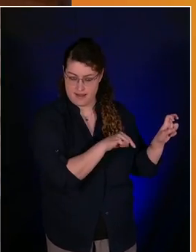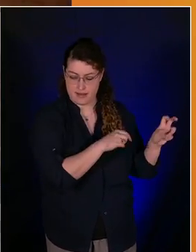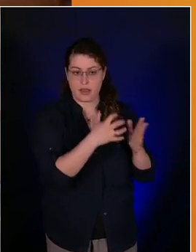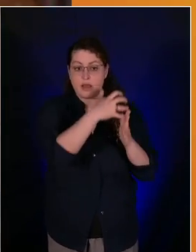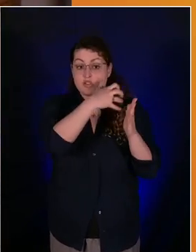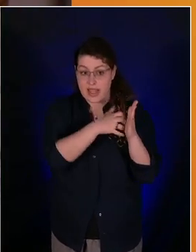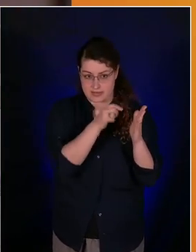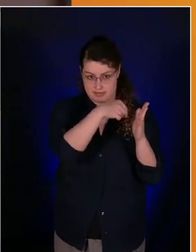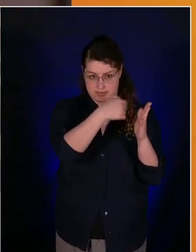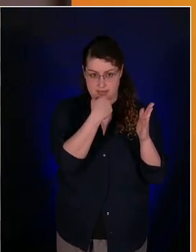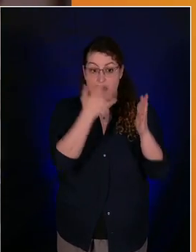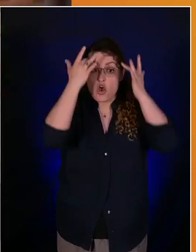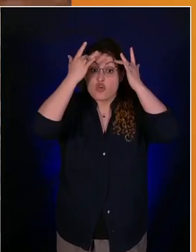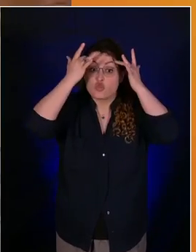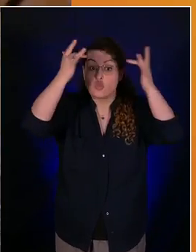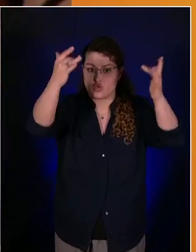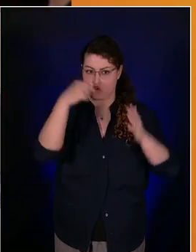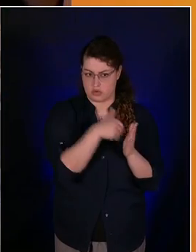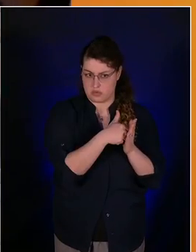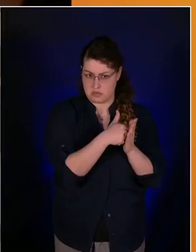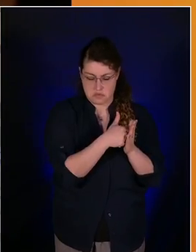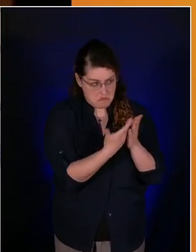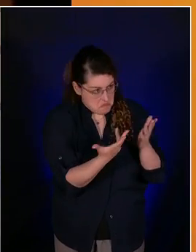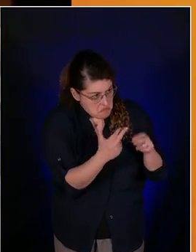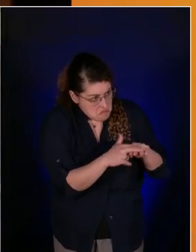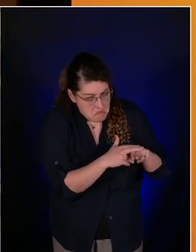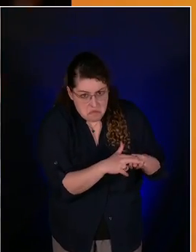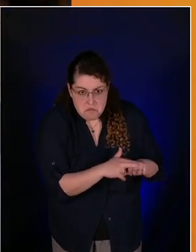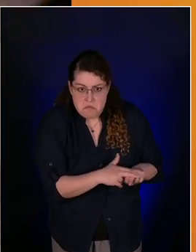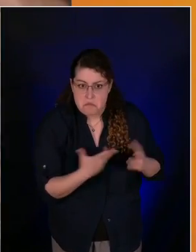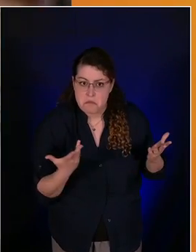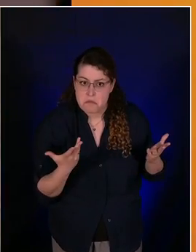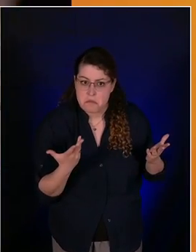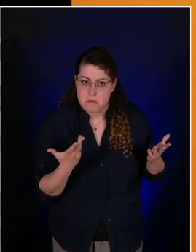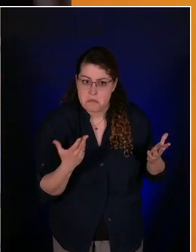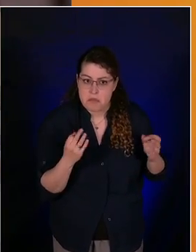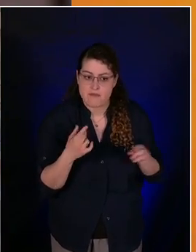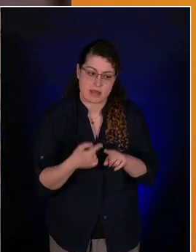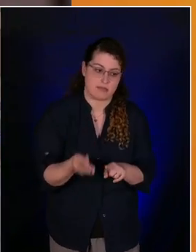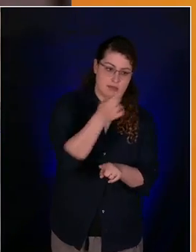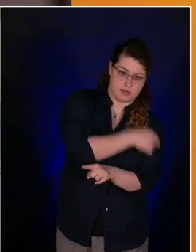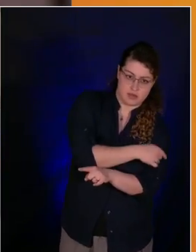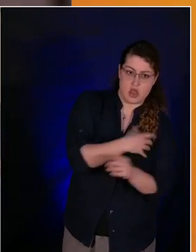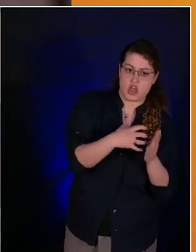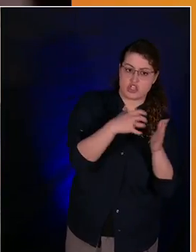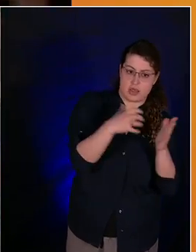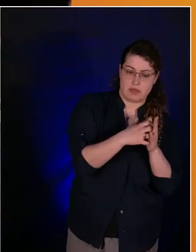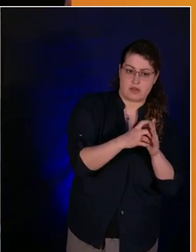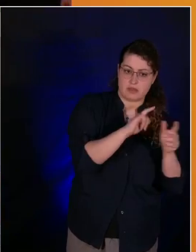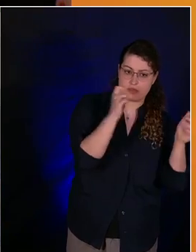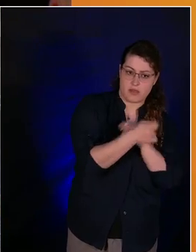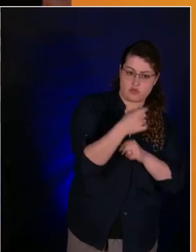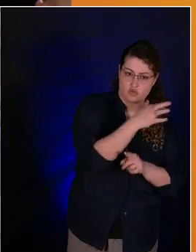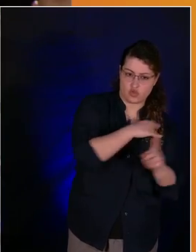le les la culture et ente quasiment de notre texte d'orientation sur le chapitre de la transformation sociale